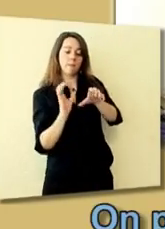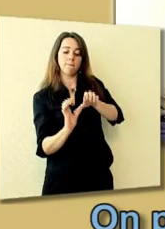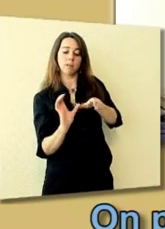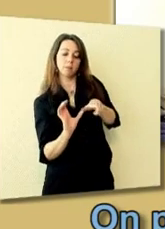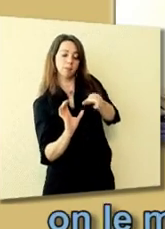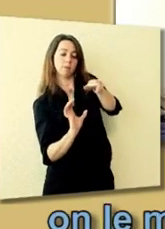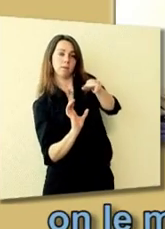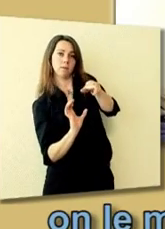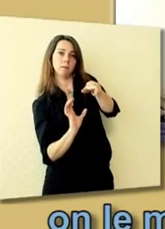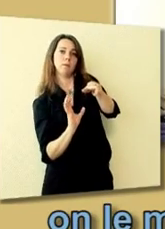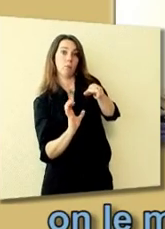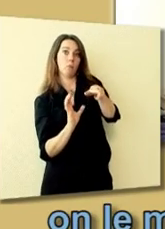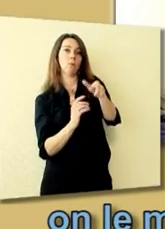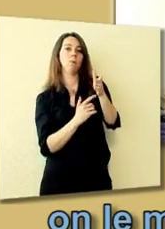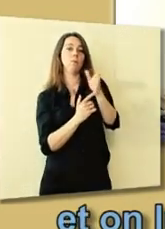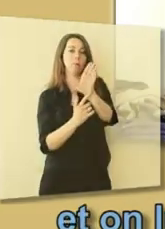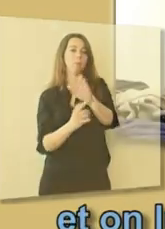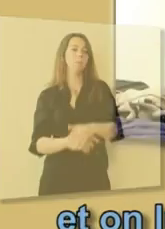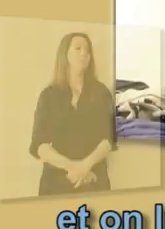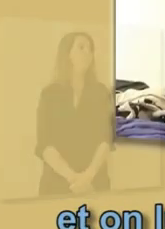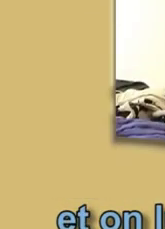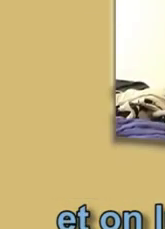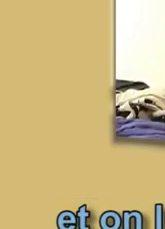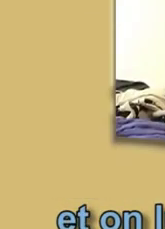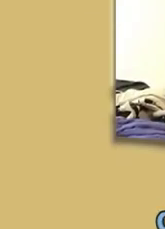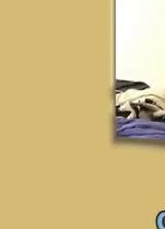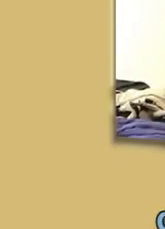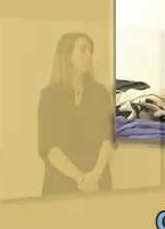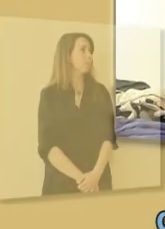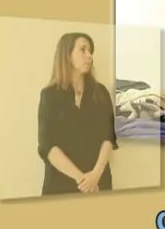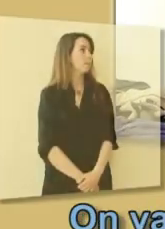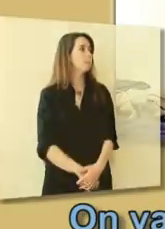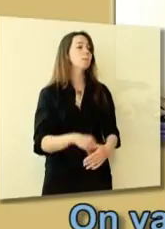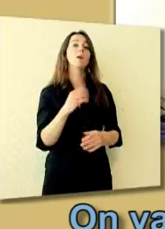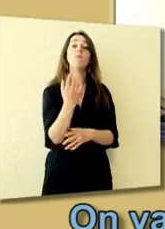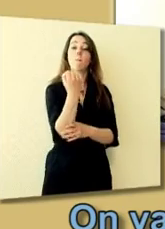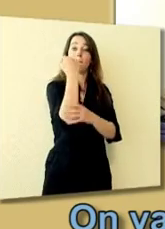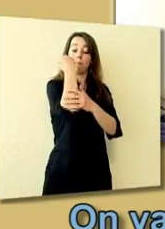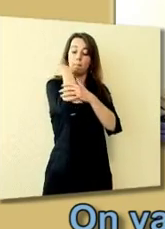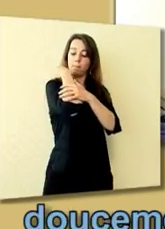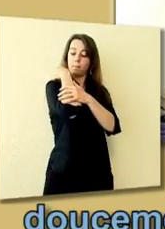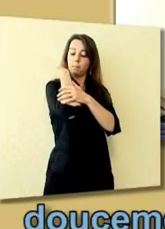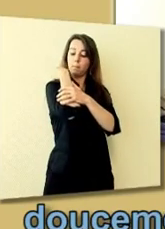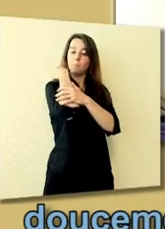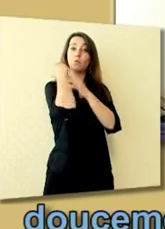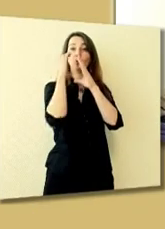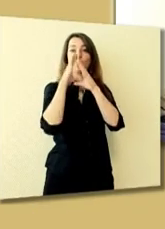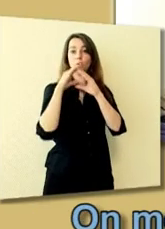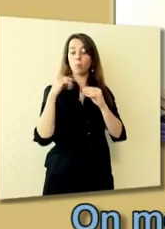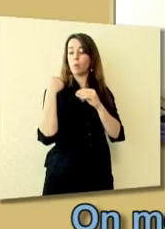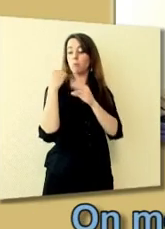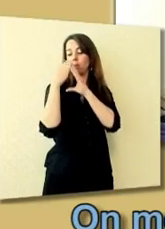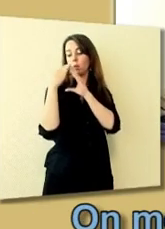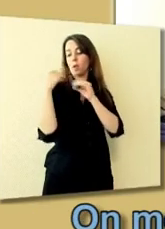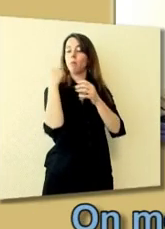On prend son bébé et on le met sur son épaule et on lui laisse le temps de se poser. On va faire les choses doucement, tranquillement.